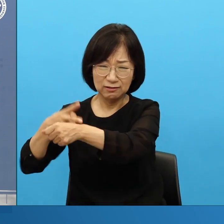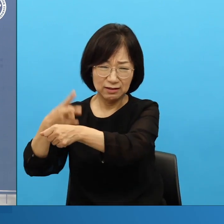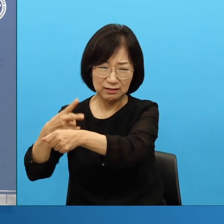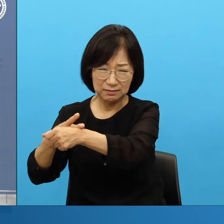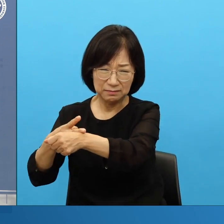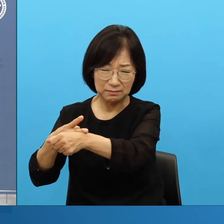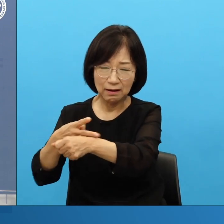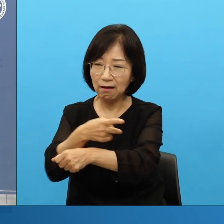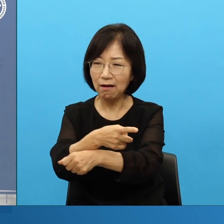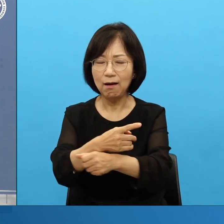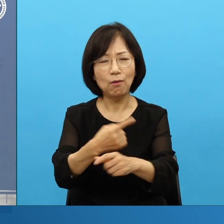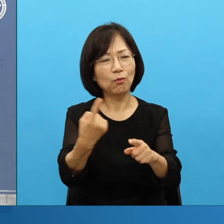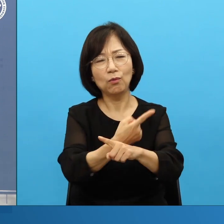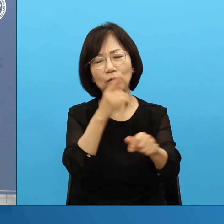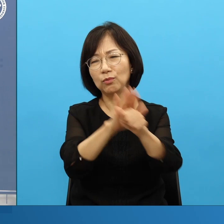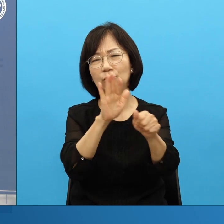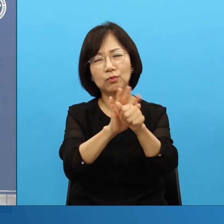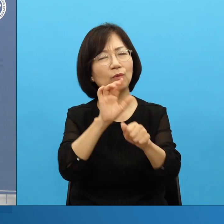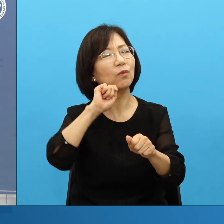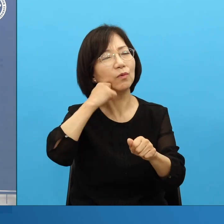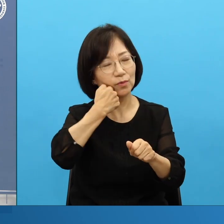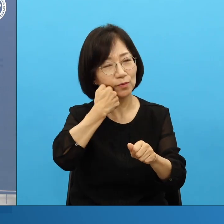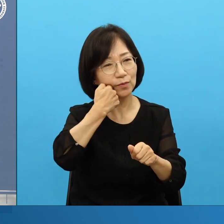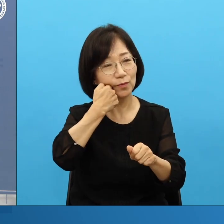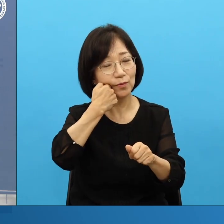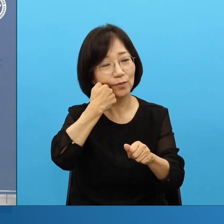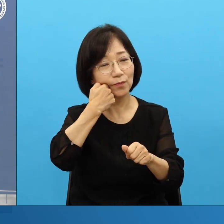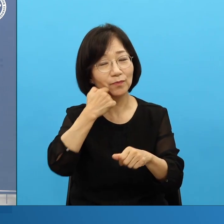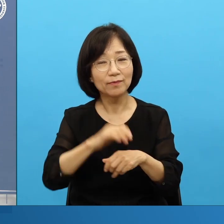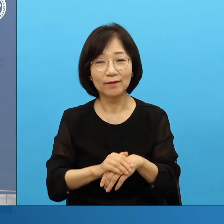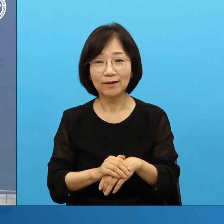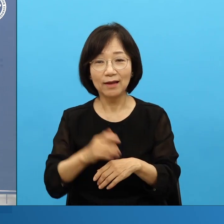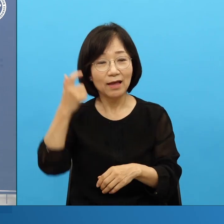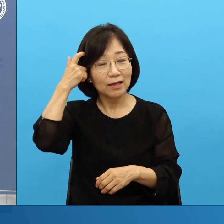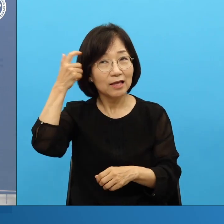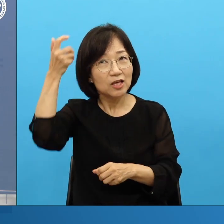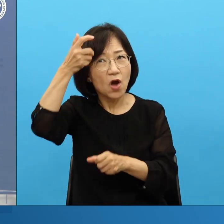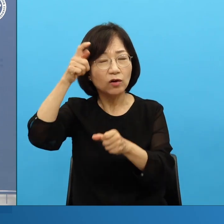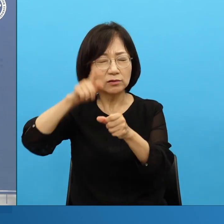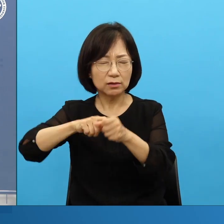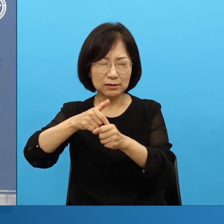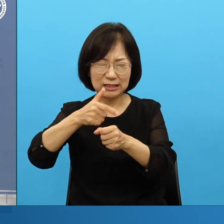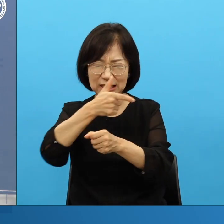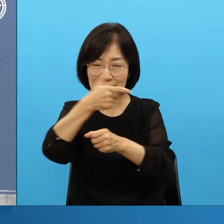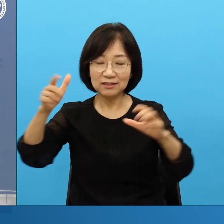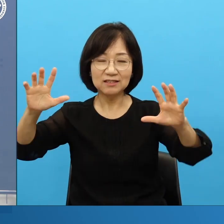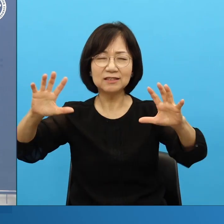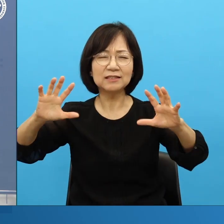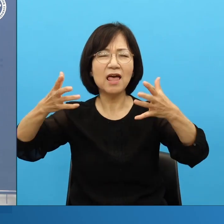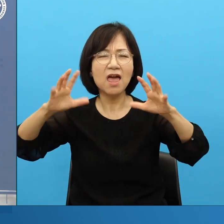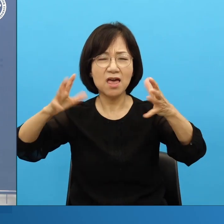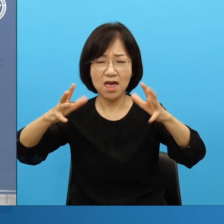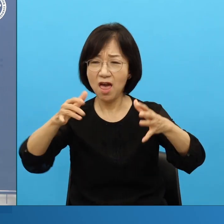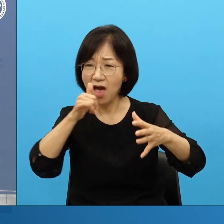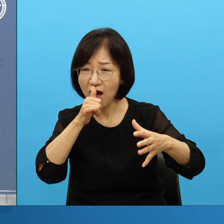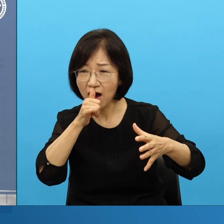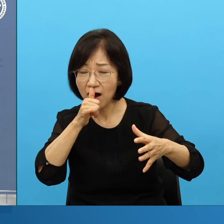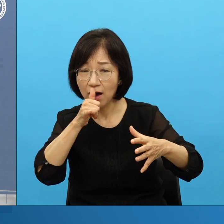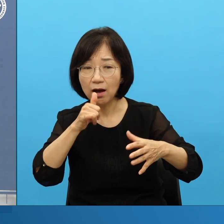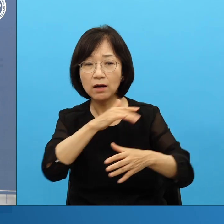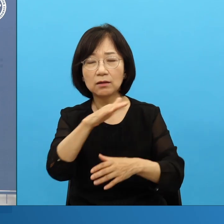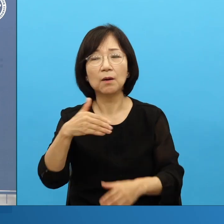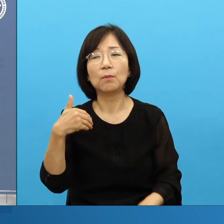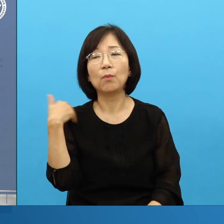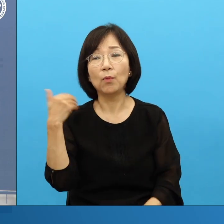영적 세계에 어마어마한 게 있는데 말이에요. 어떻게 그 사람들이 압니까? Because there is a tremendous truth behind this gospel. How can these people know of this?